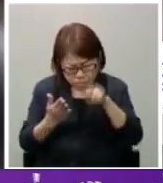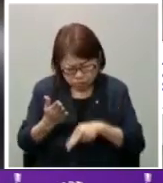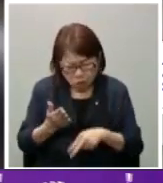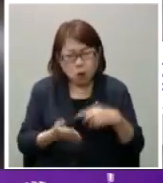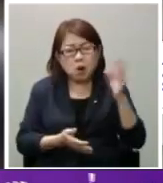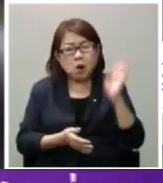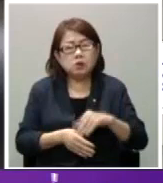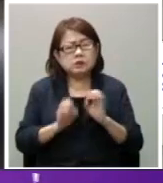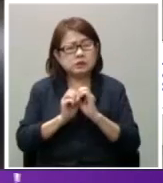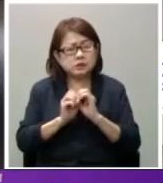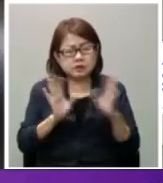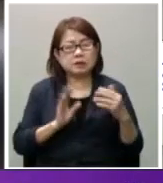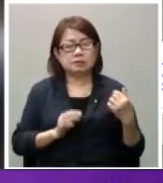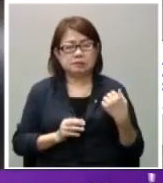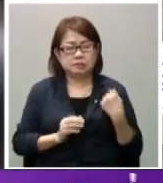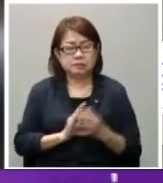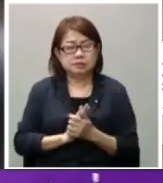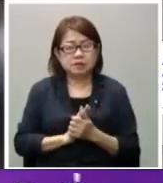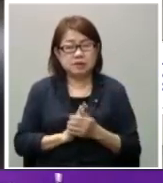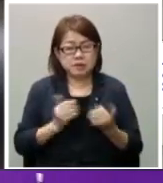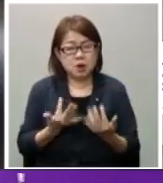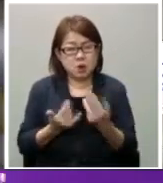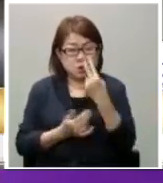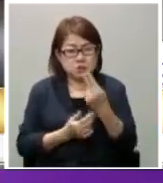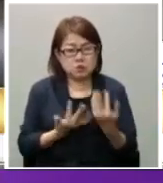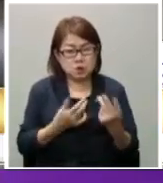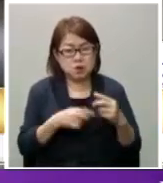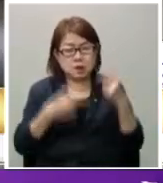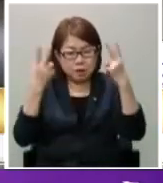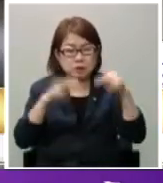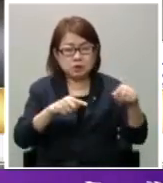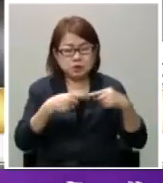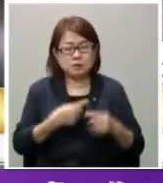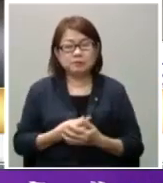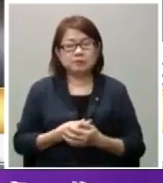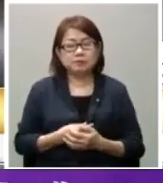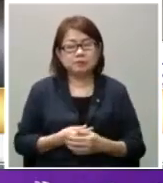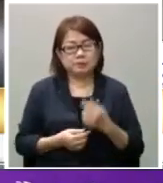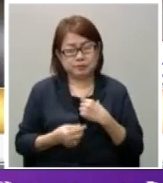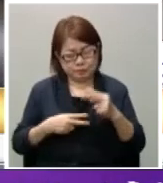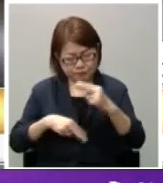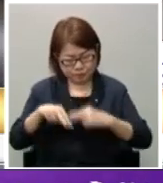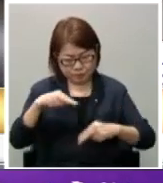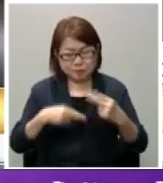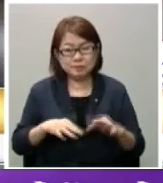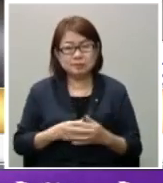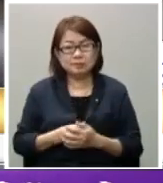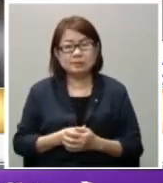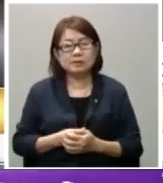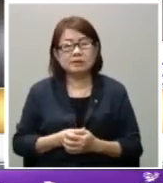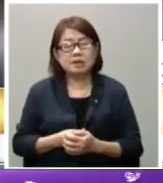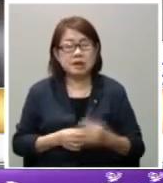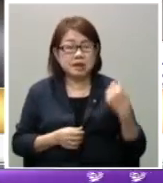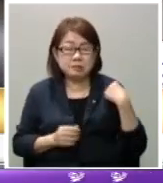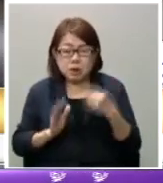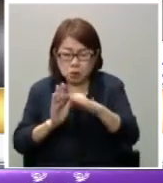เมื่อคืนนี้ Facebook สนั่นมากเลยครับเรื่องอะไรเดี๋ยวท่านนายกตอบเองนะครับผมเช็คได้นะครับปรากฏว่าทั้งหมดอ